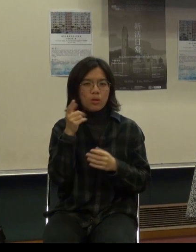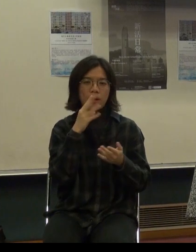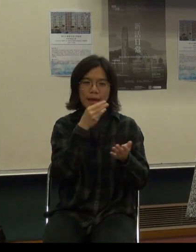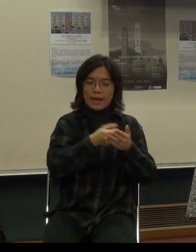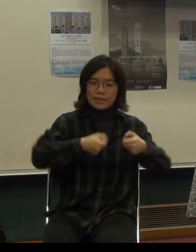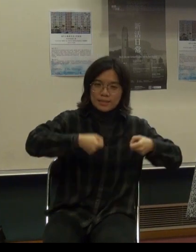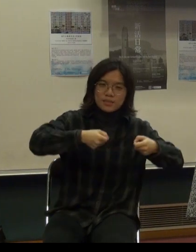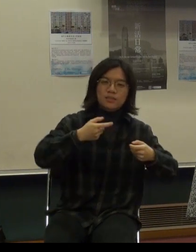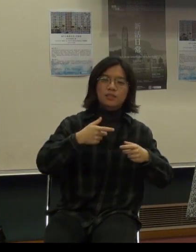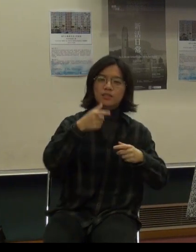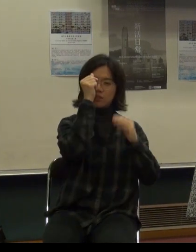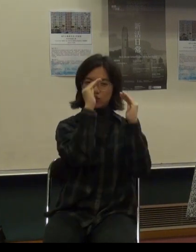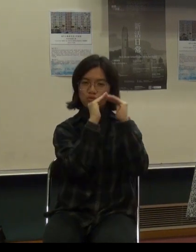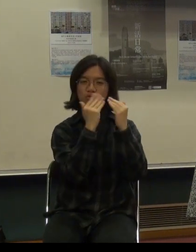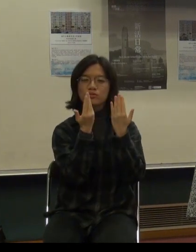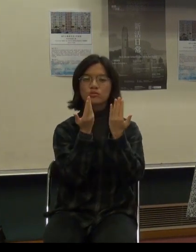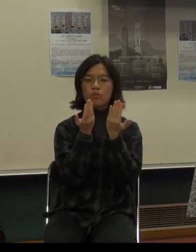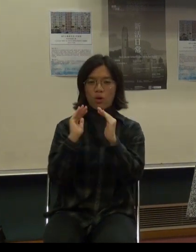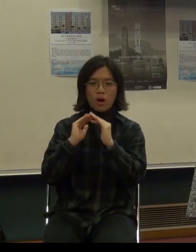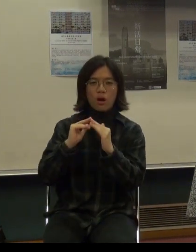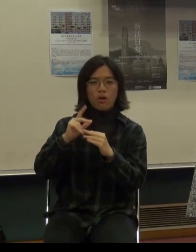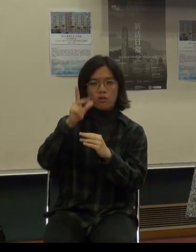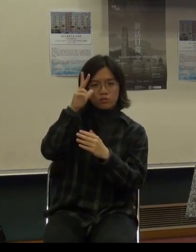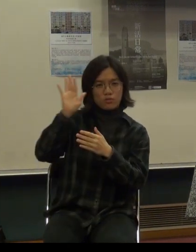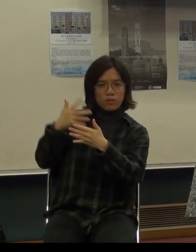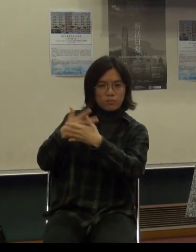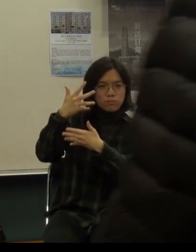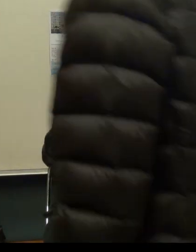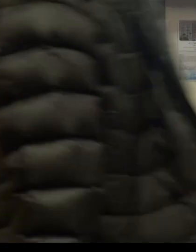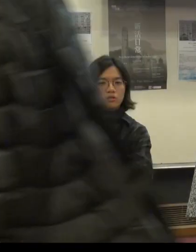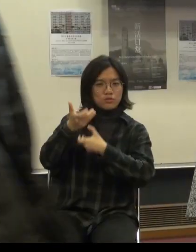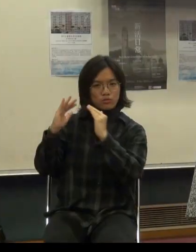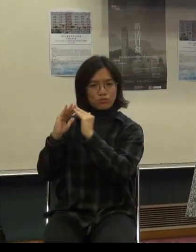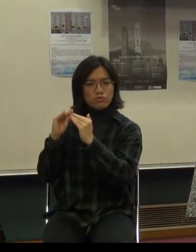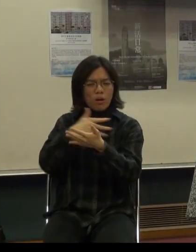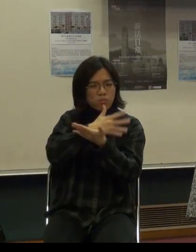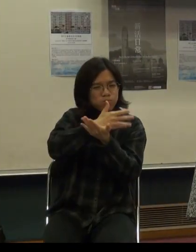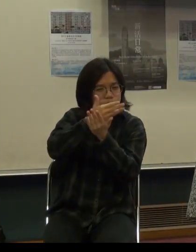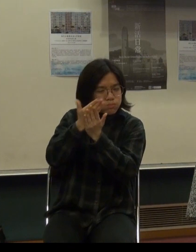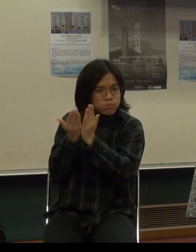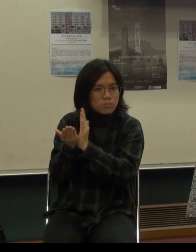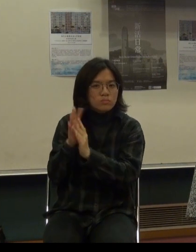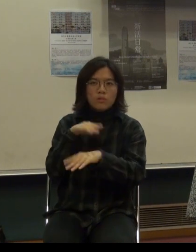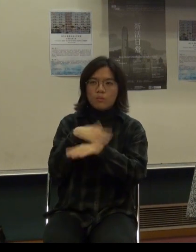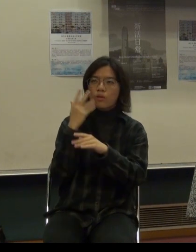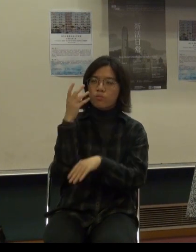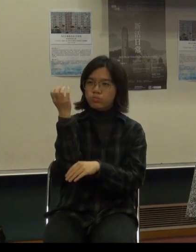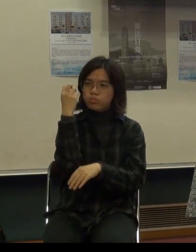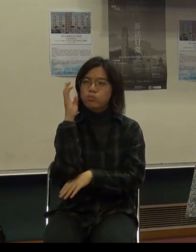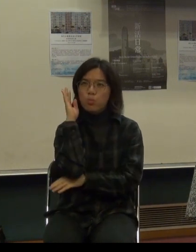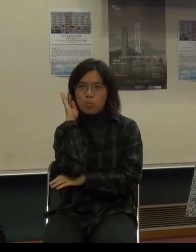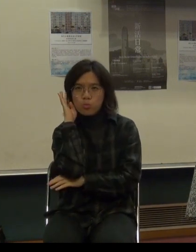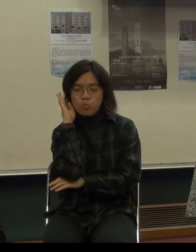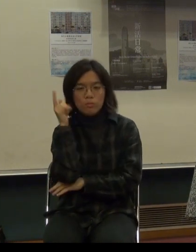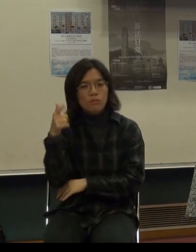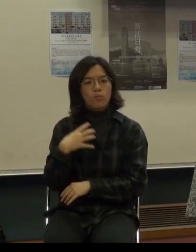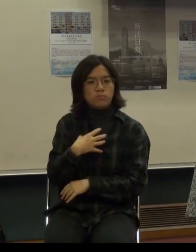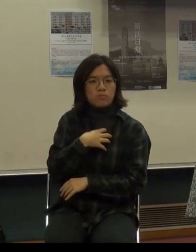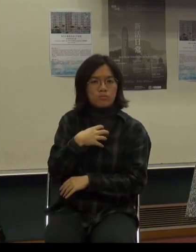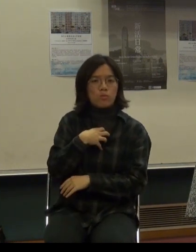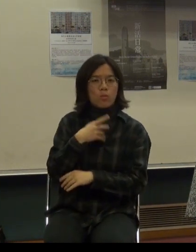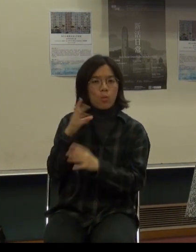醫院啊、學校啊、政府建築啊、消防處啊之類嗰啲嘢。咁咧我聽到嘅嘢咧就係好似係咧講緊